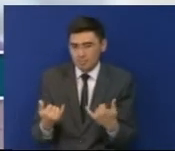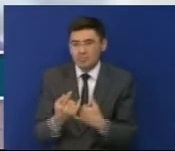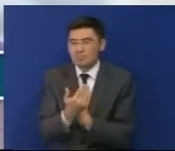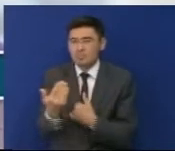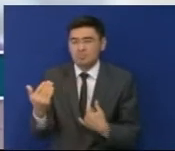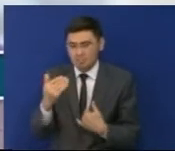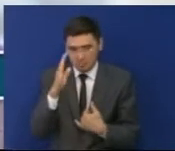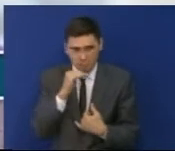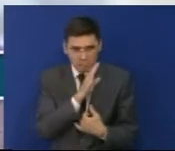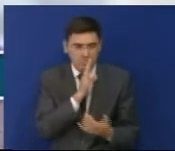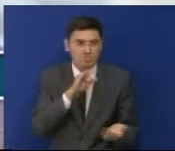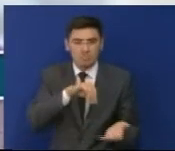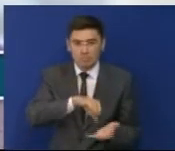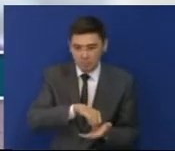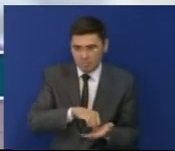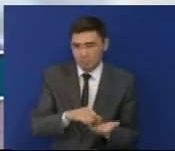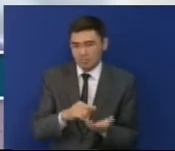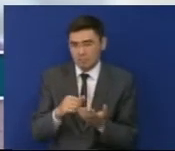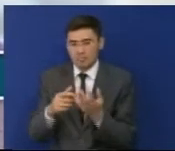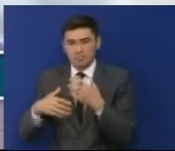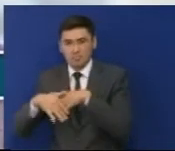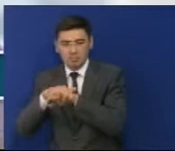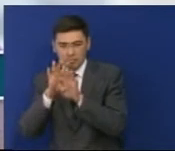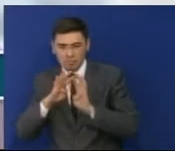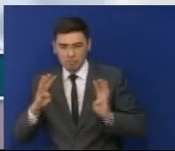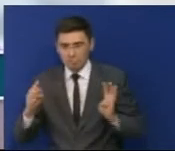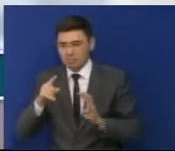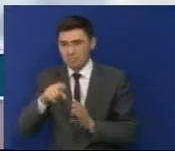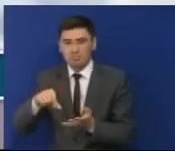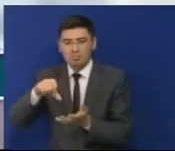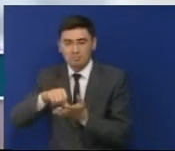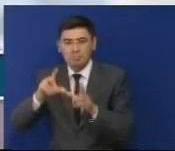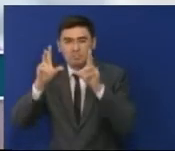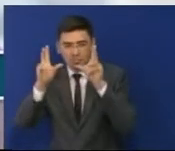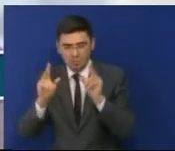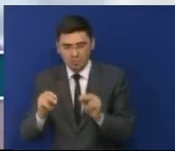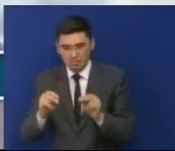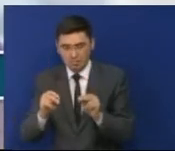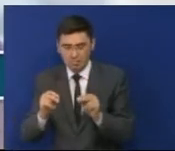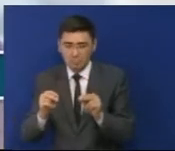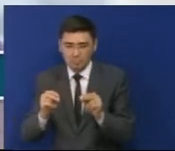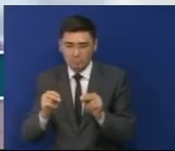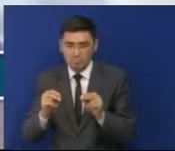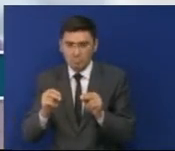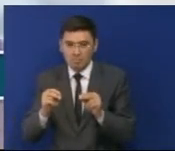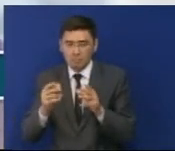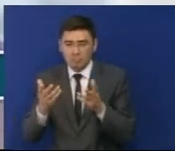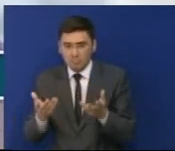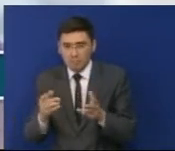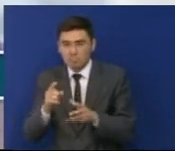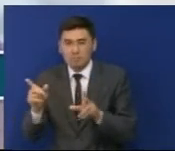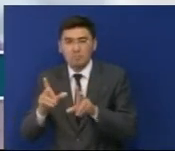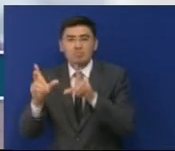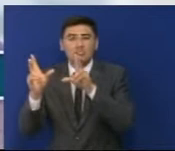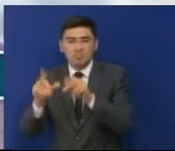ата-аналарың қатарлас құрбыларының алдында ант қабылдап жатсыздар. Олай болса,